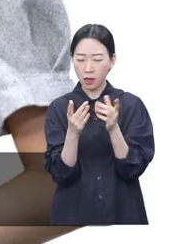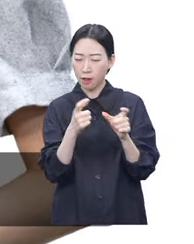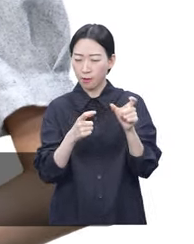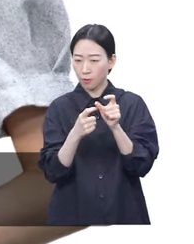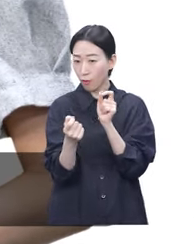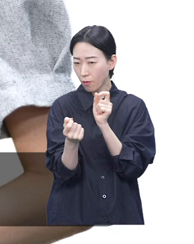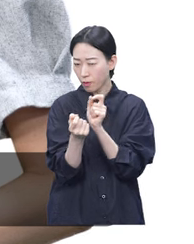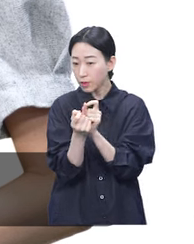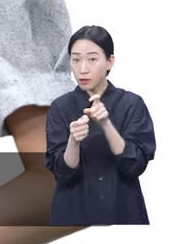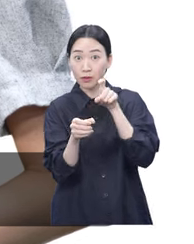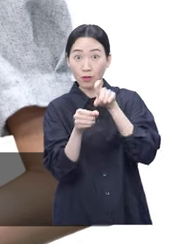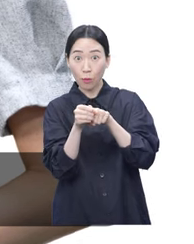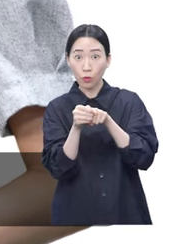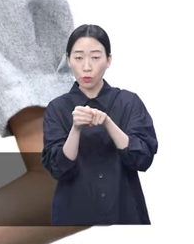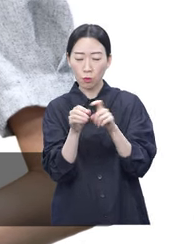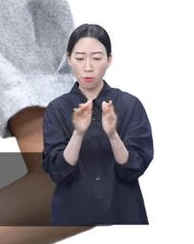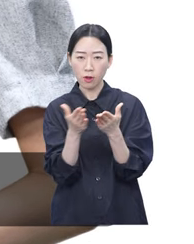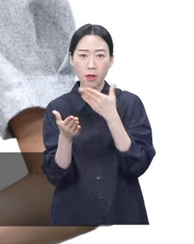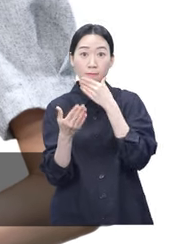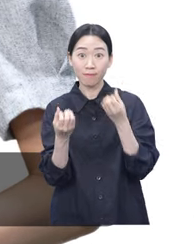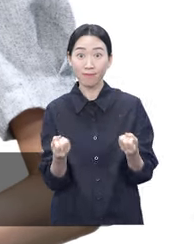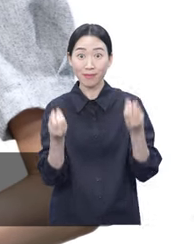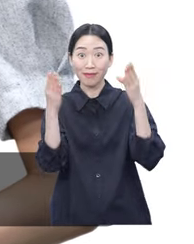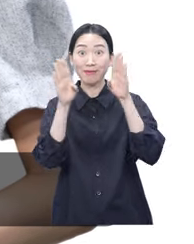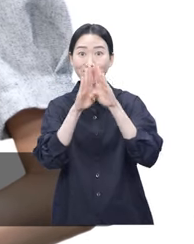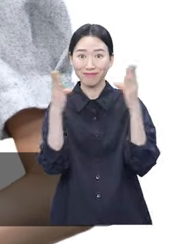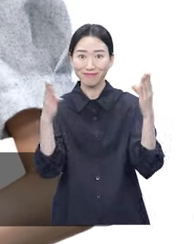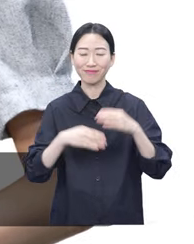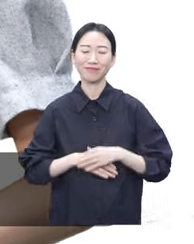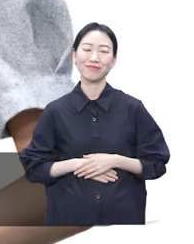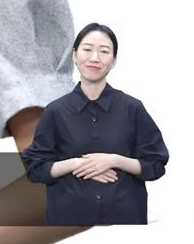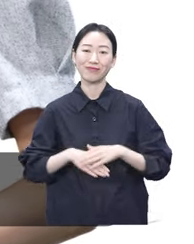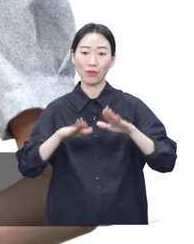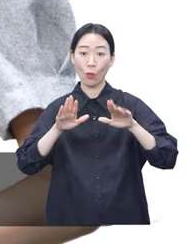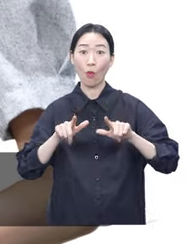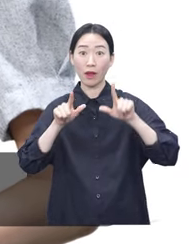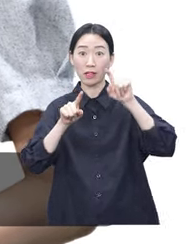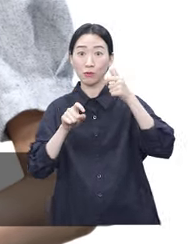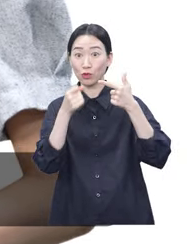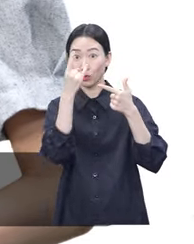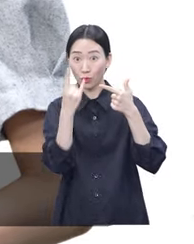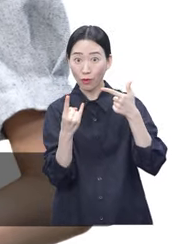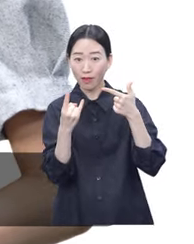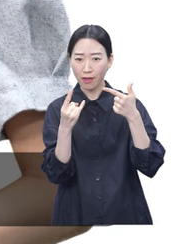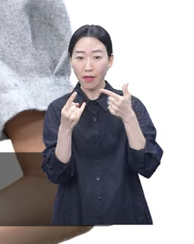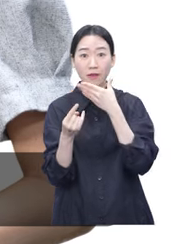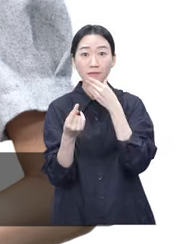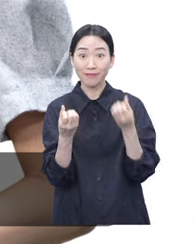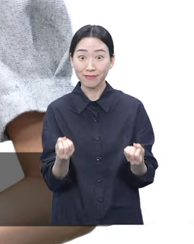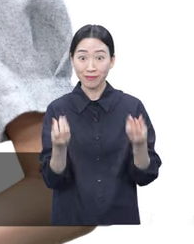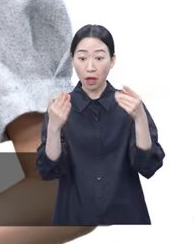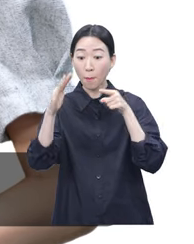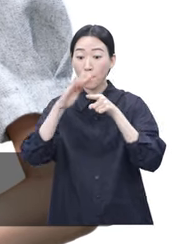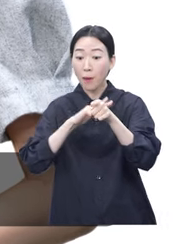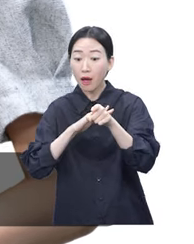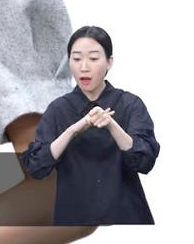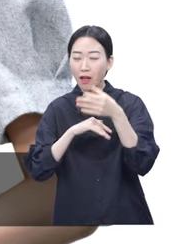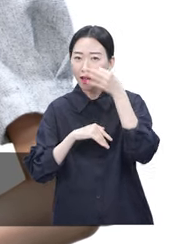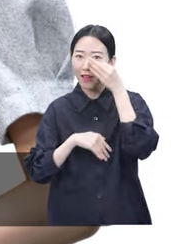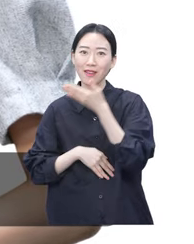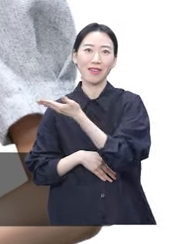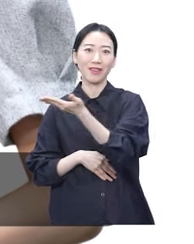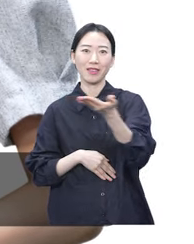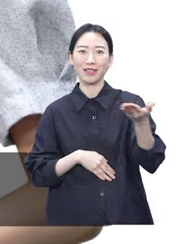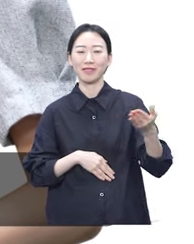좀 더 친해질 수 있도록 안양 북 페스티벌을 개최해 오고 있는데요. 올해 16회를 맞은 안양 북 페스티벌 현장